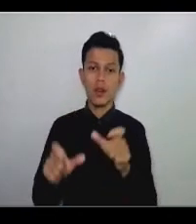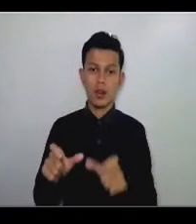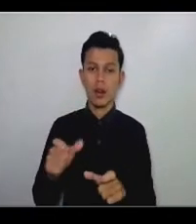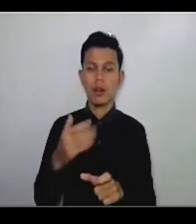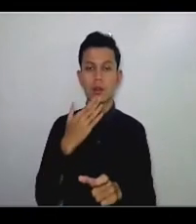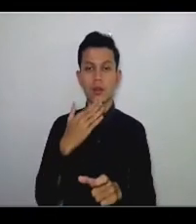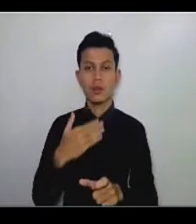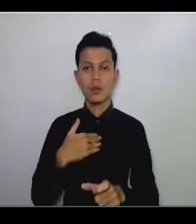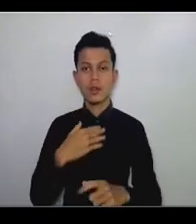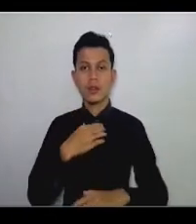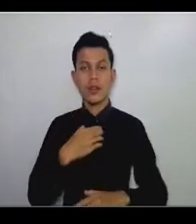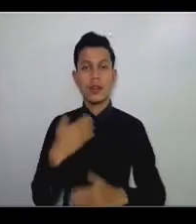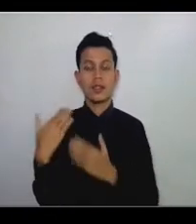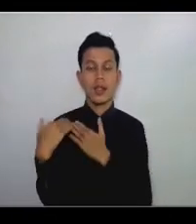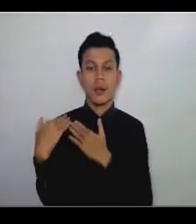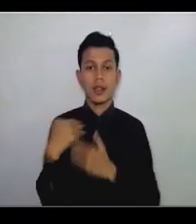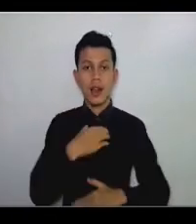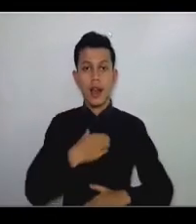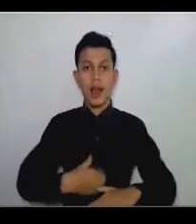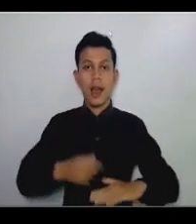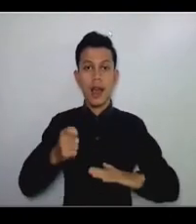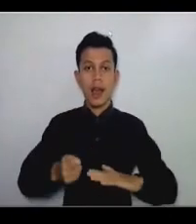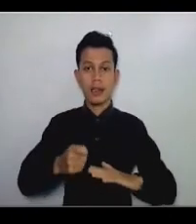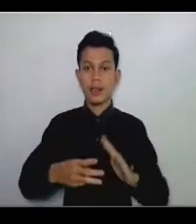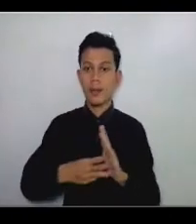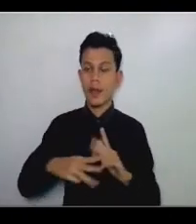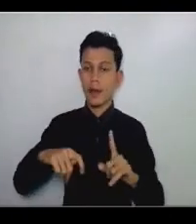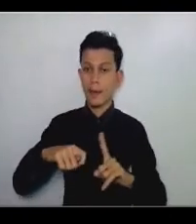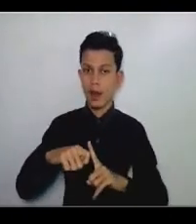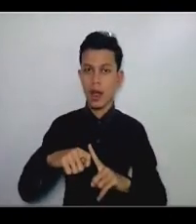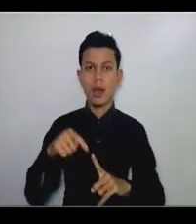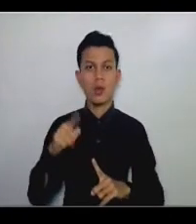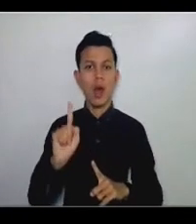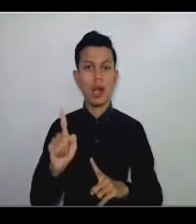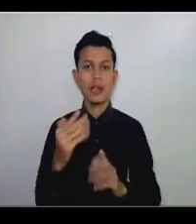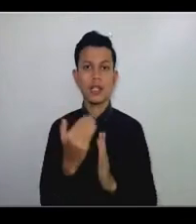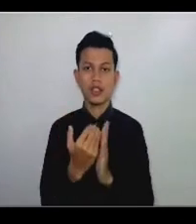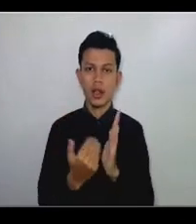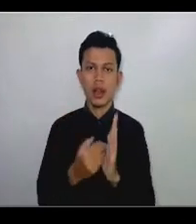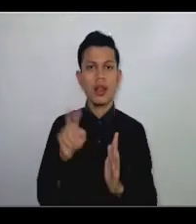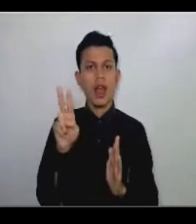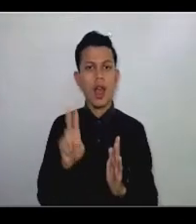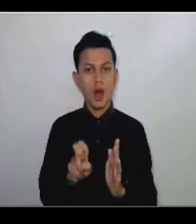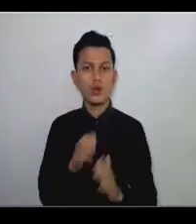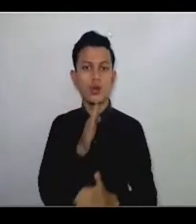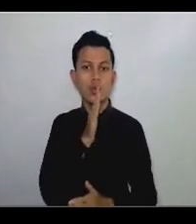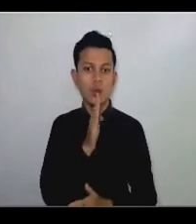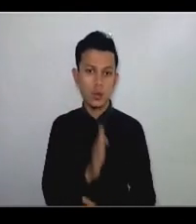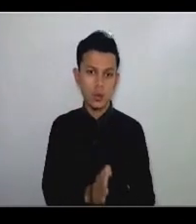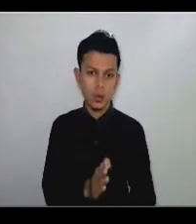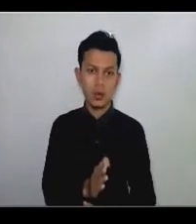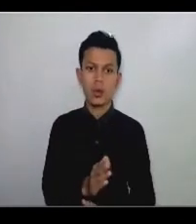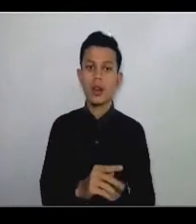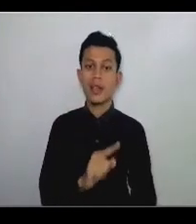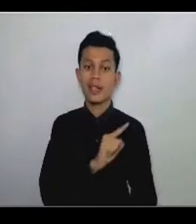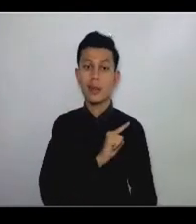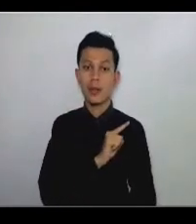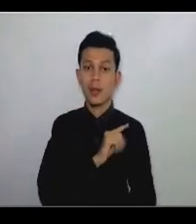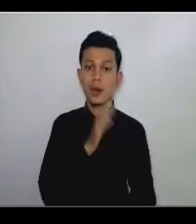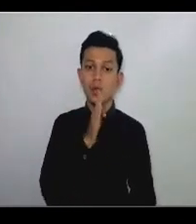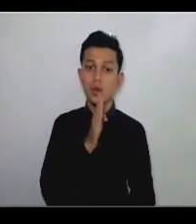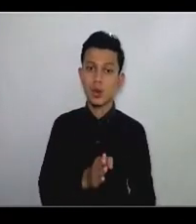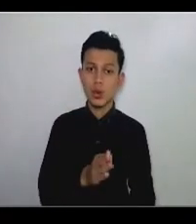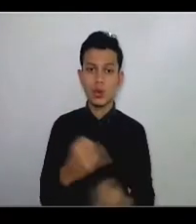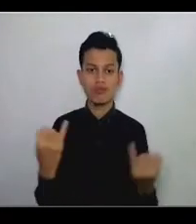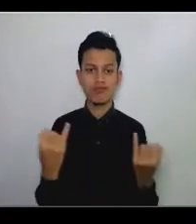hakim konstitusi yang dalam dirinya dipersyaratkan harus melekat integritas kepribadian yang jujur tidak